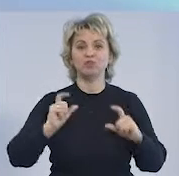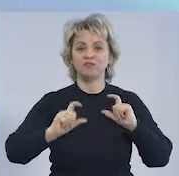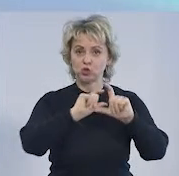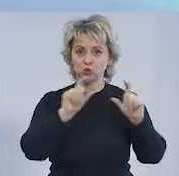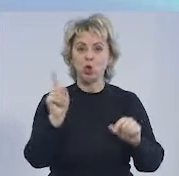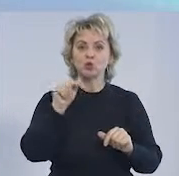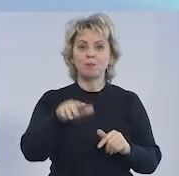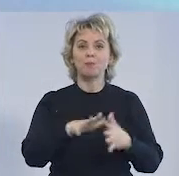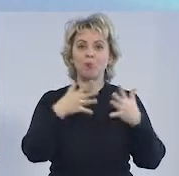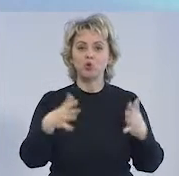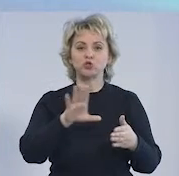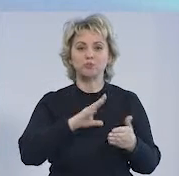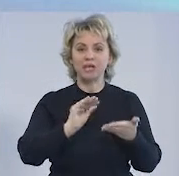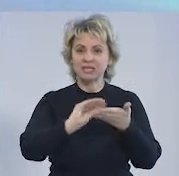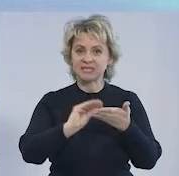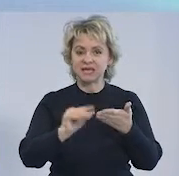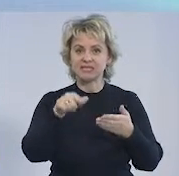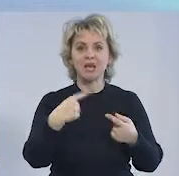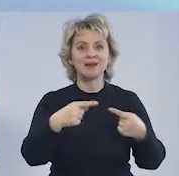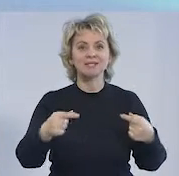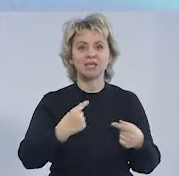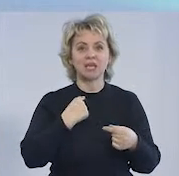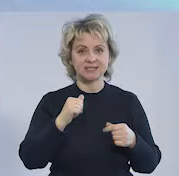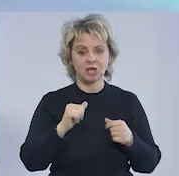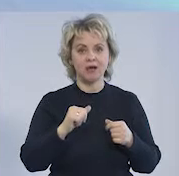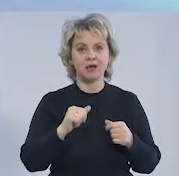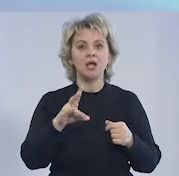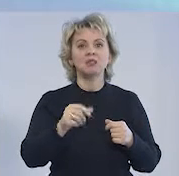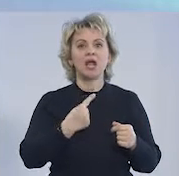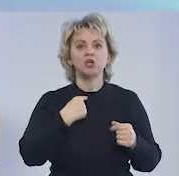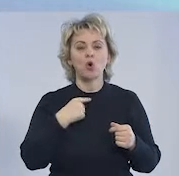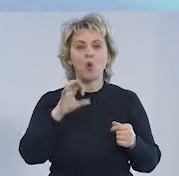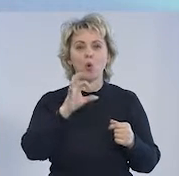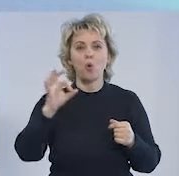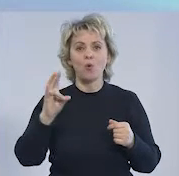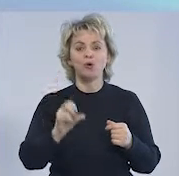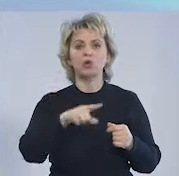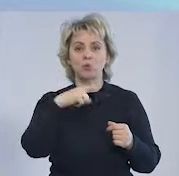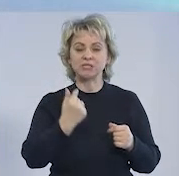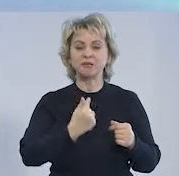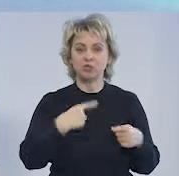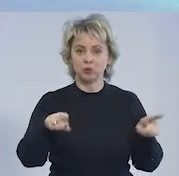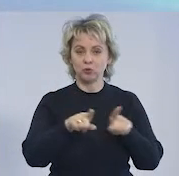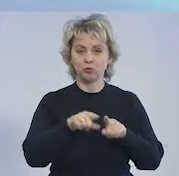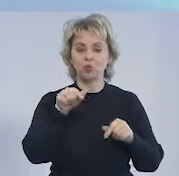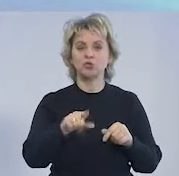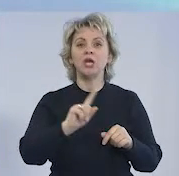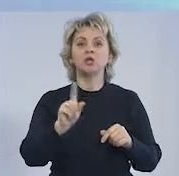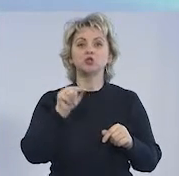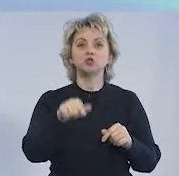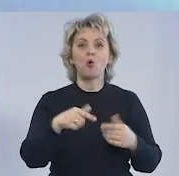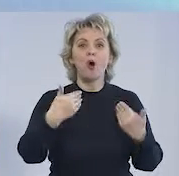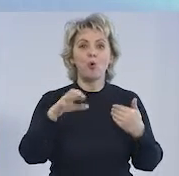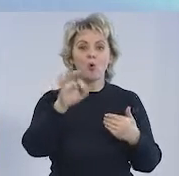чтобы о них было как можно больше статей на разных языках. На языках ООН и на русском языке. И чтобы